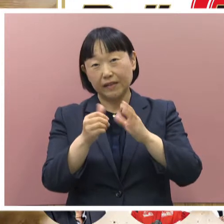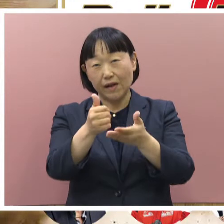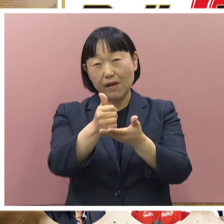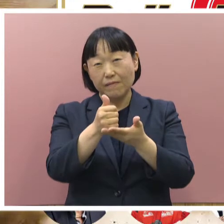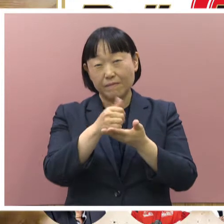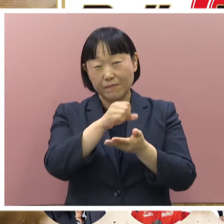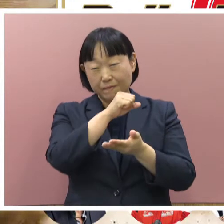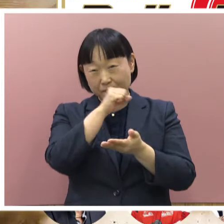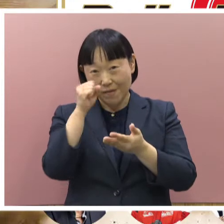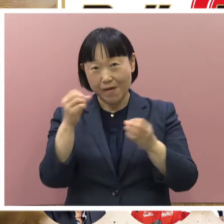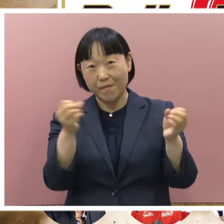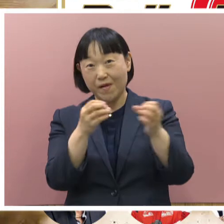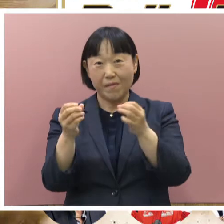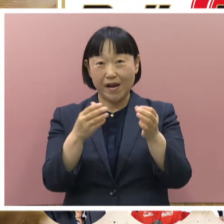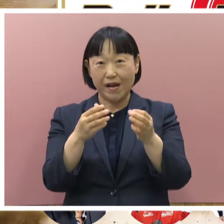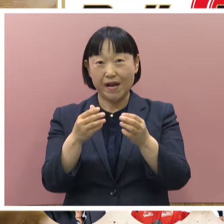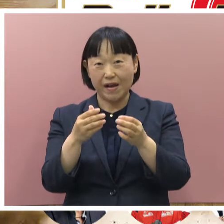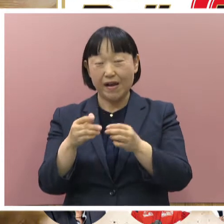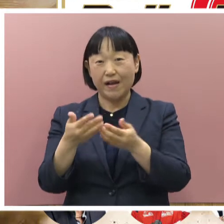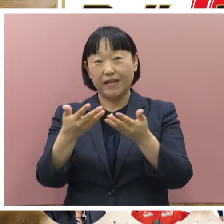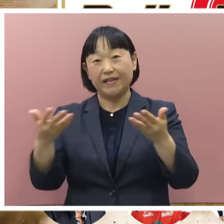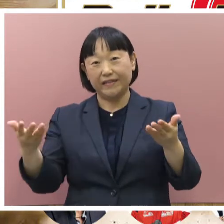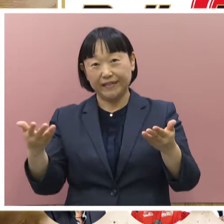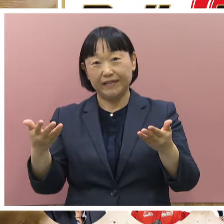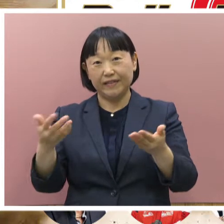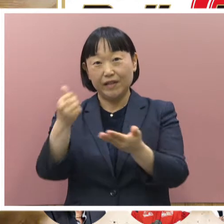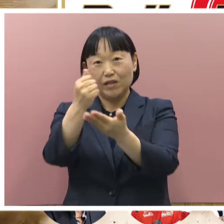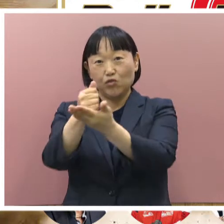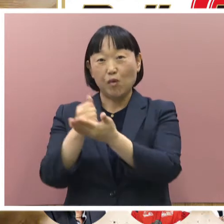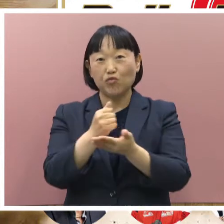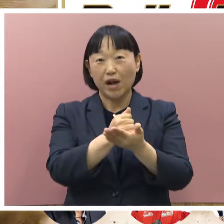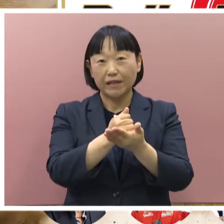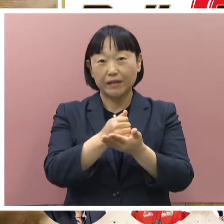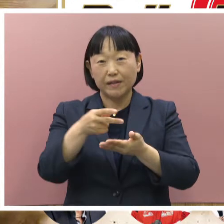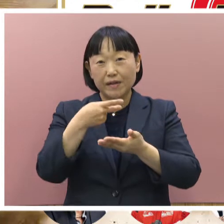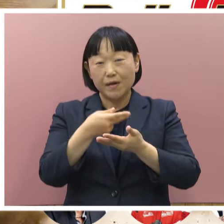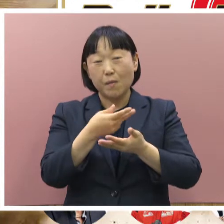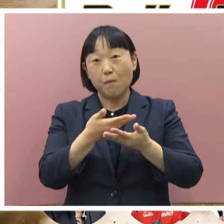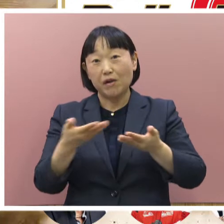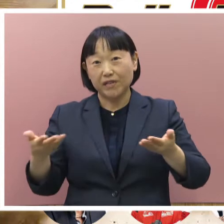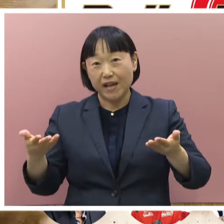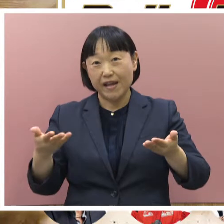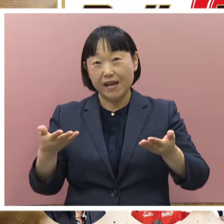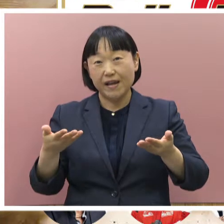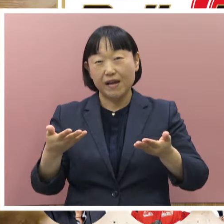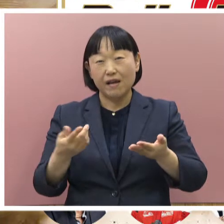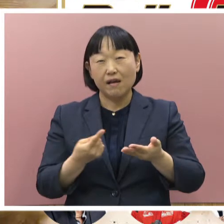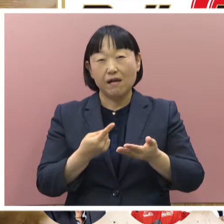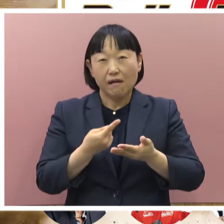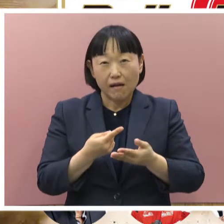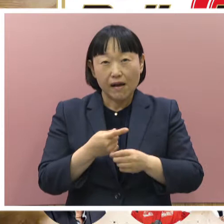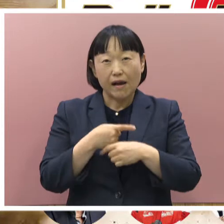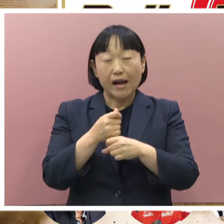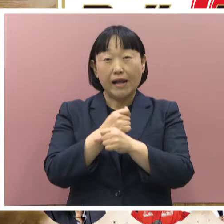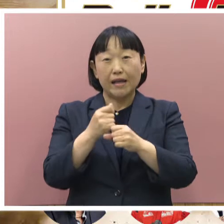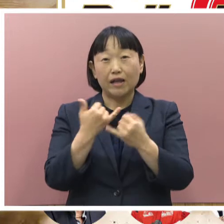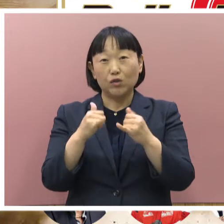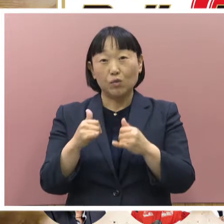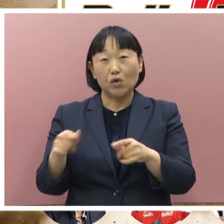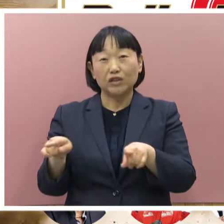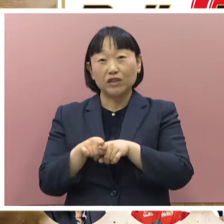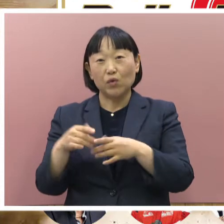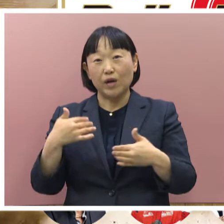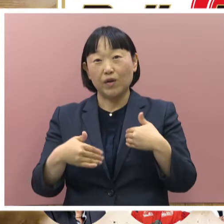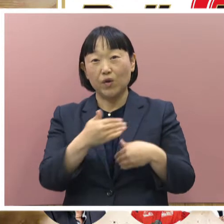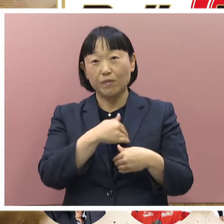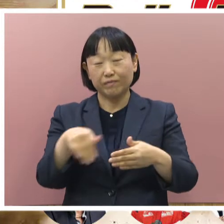によるトークショーやラリーカーの展示、スタンプラリー、マルシェなど観戦エリアに入れなかった方も大いに楽しめるイベ